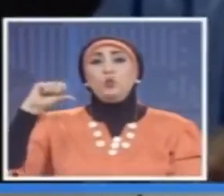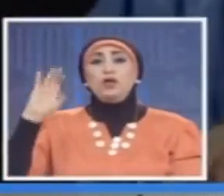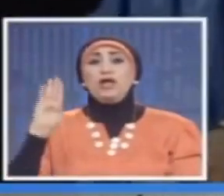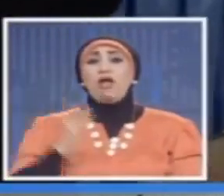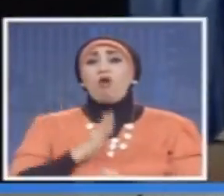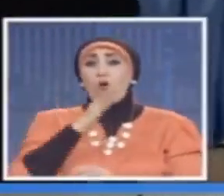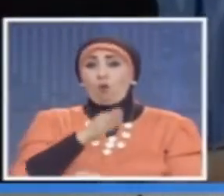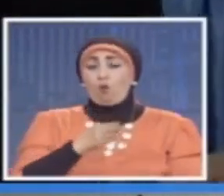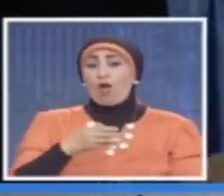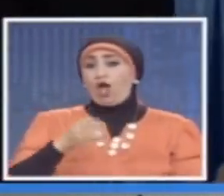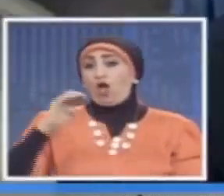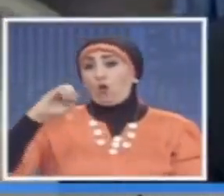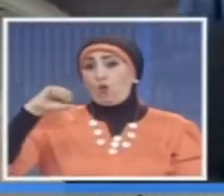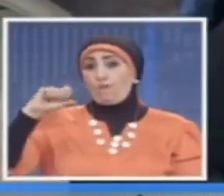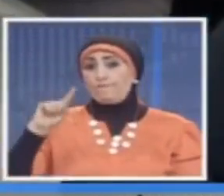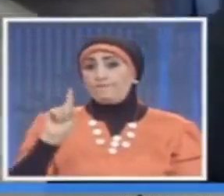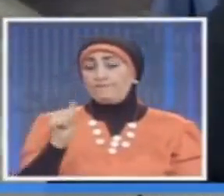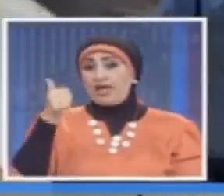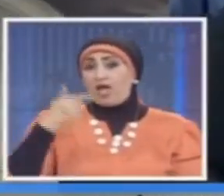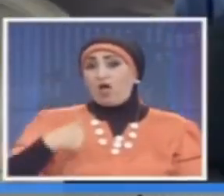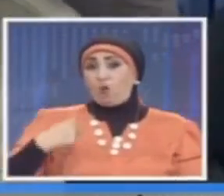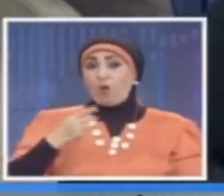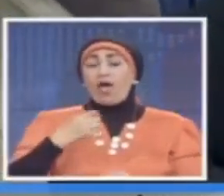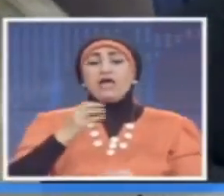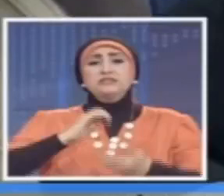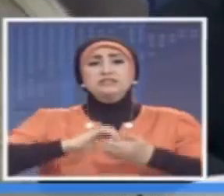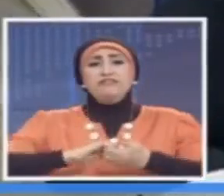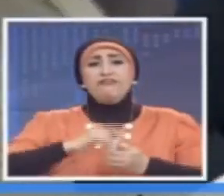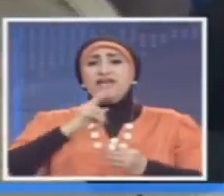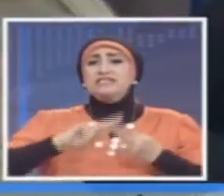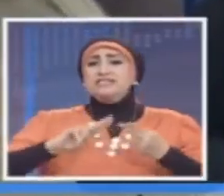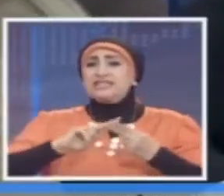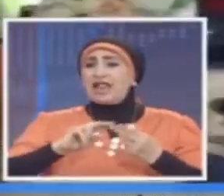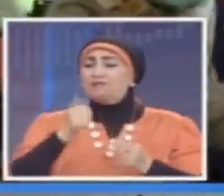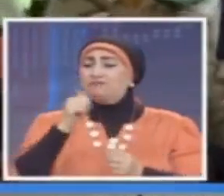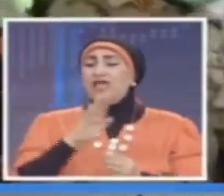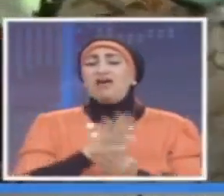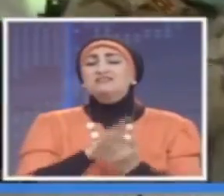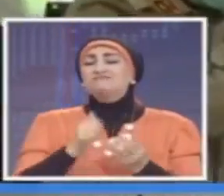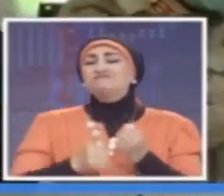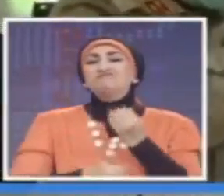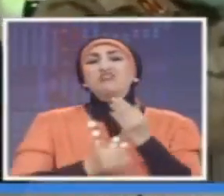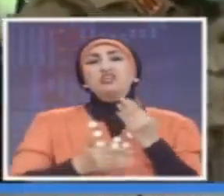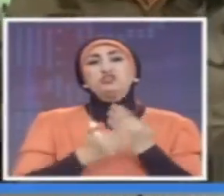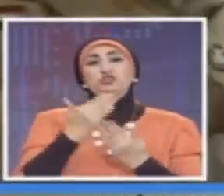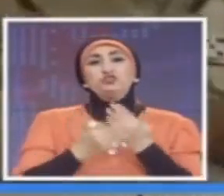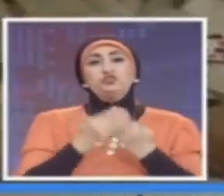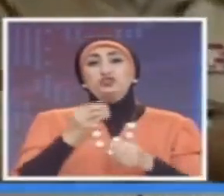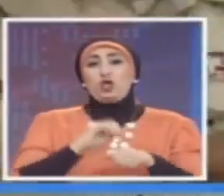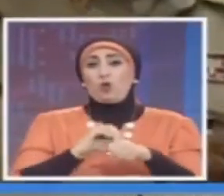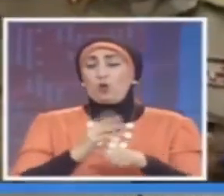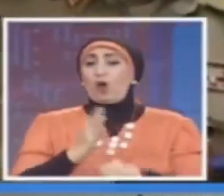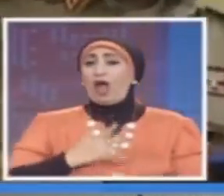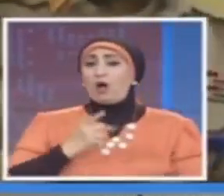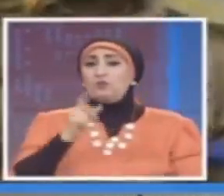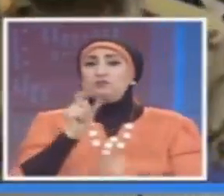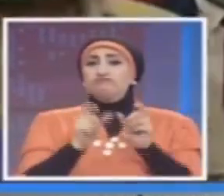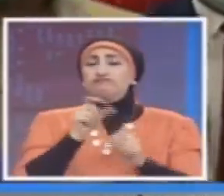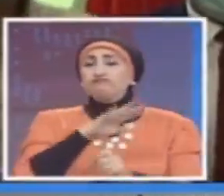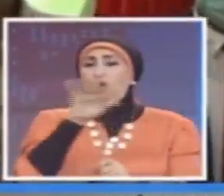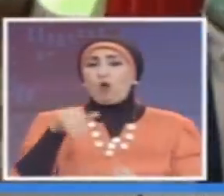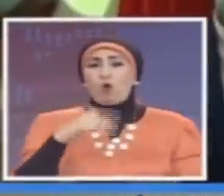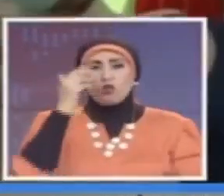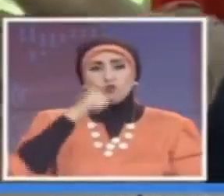جوبا أن توقيع اتفاق السلام يفتح صفحة جديدة تنهي الحروب هذا ويأمل السودانيون أن